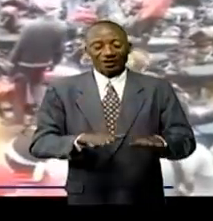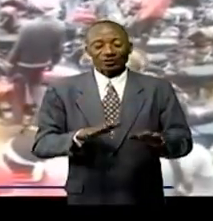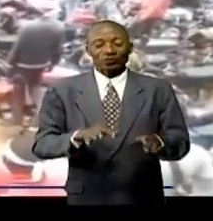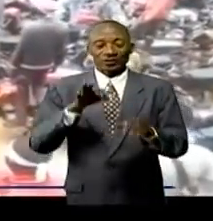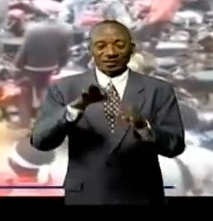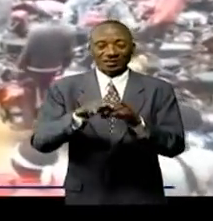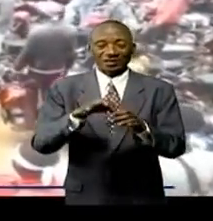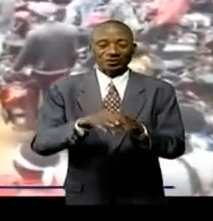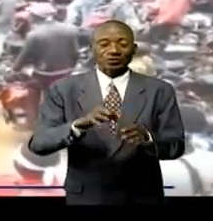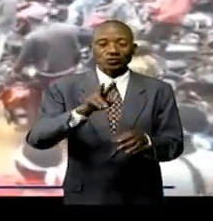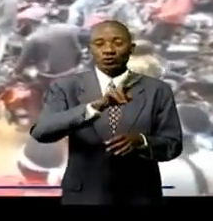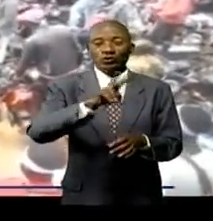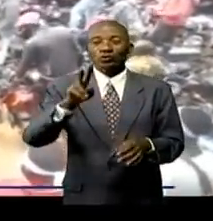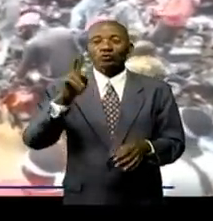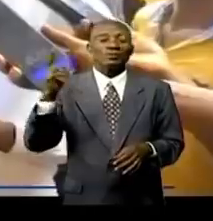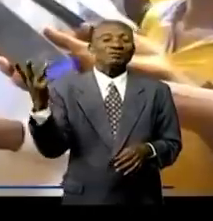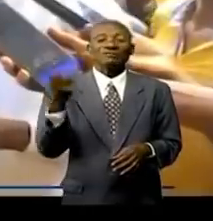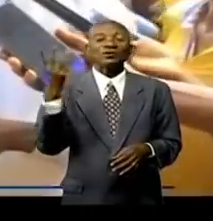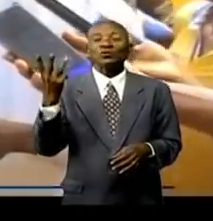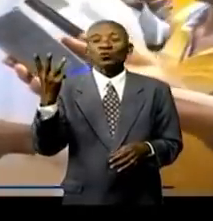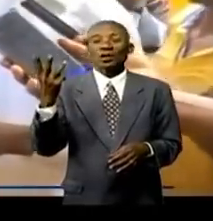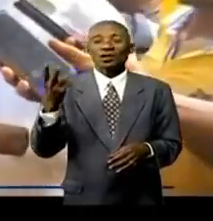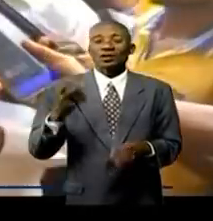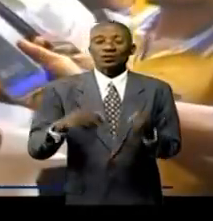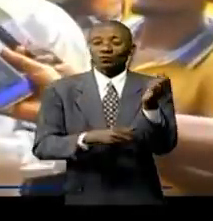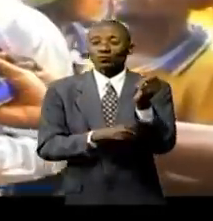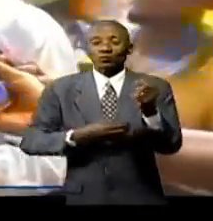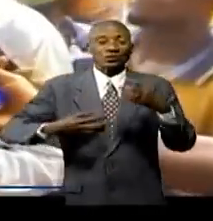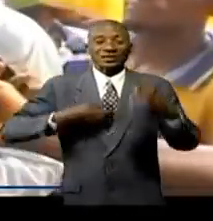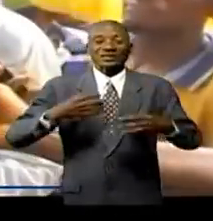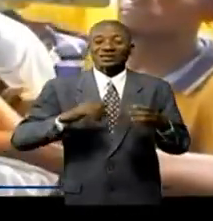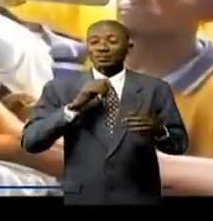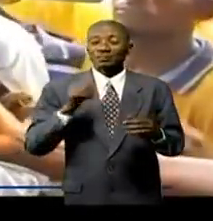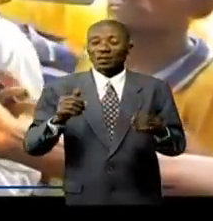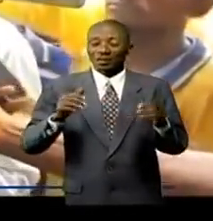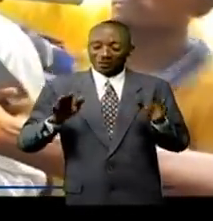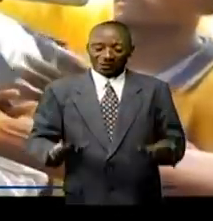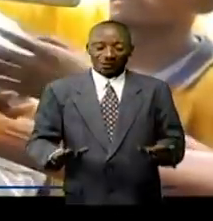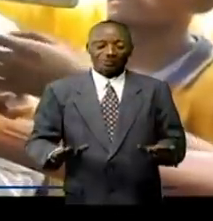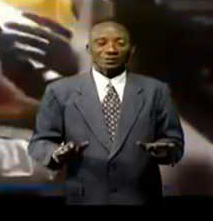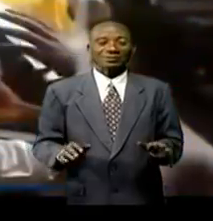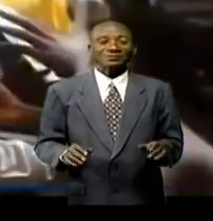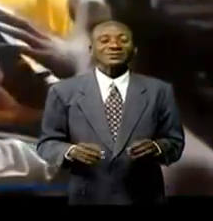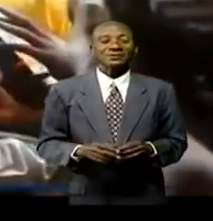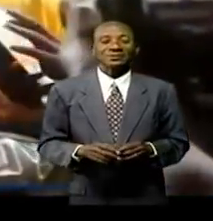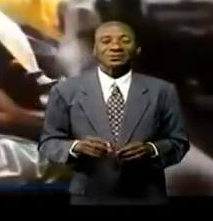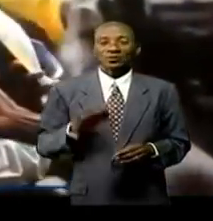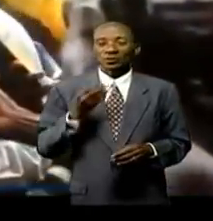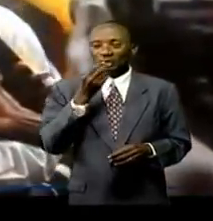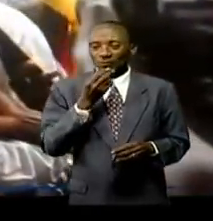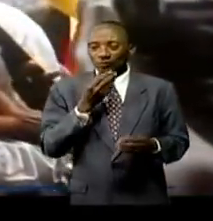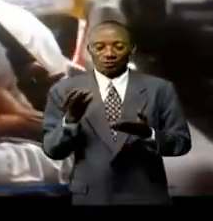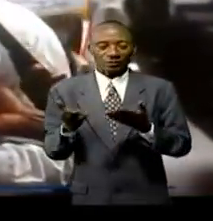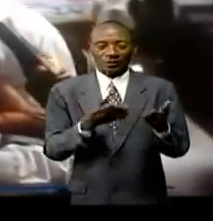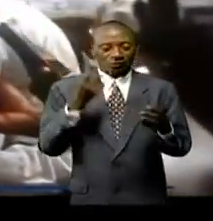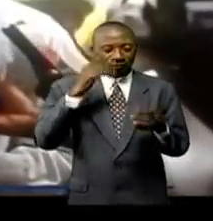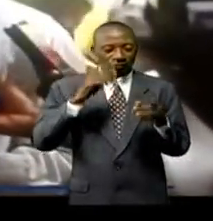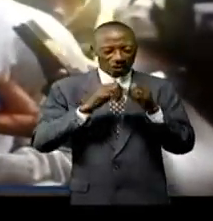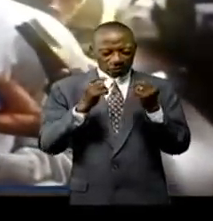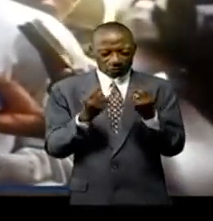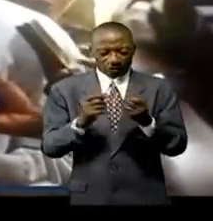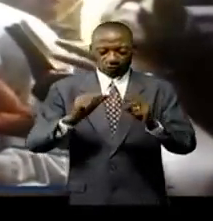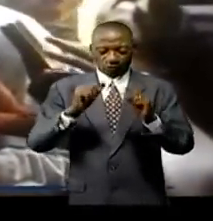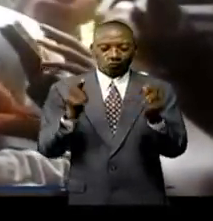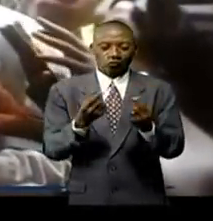légale pour exprimer son choix sur les dirigeants. Jean Mossété, porte-parole des associations de motards, a